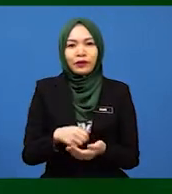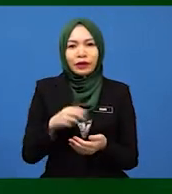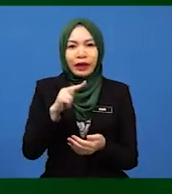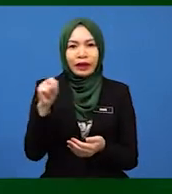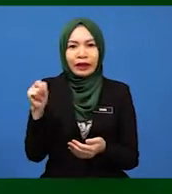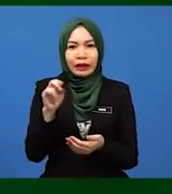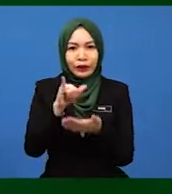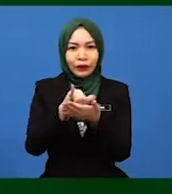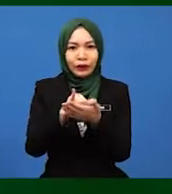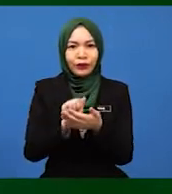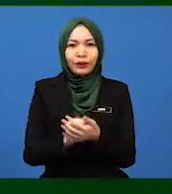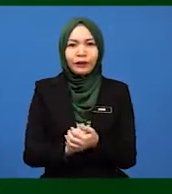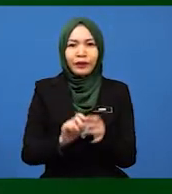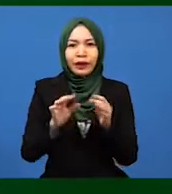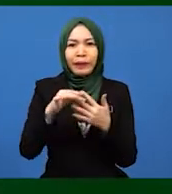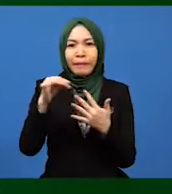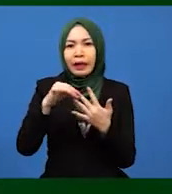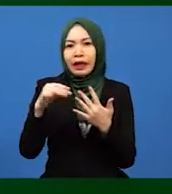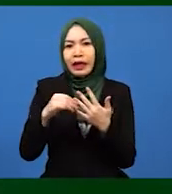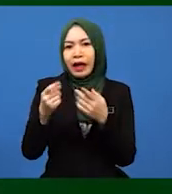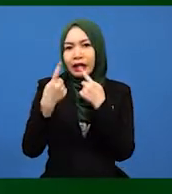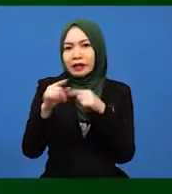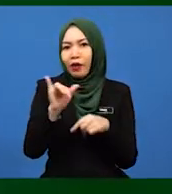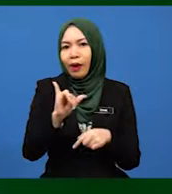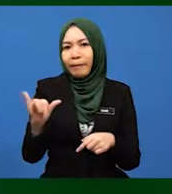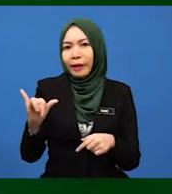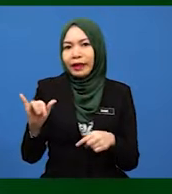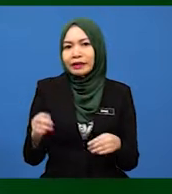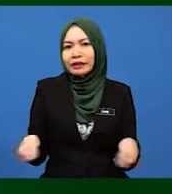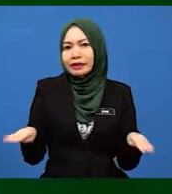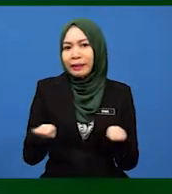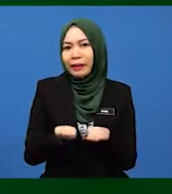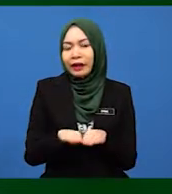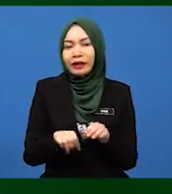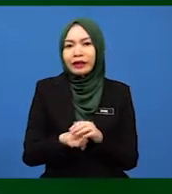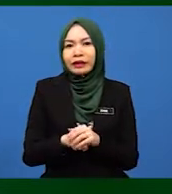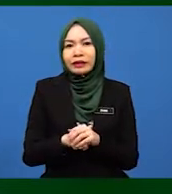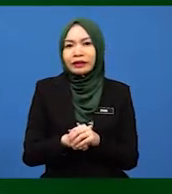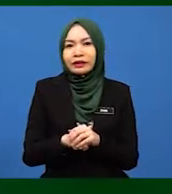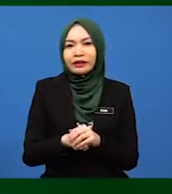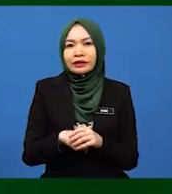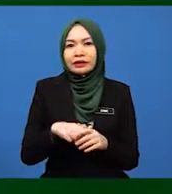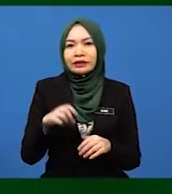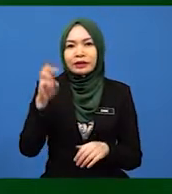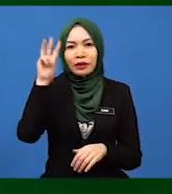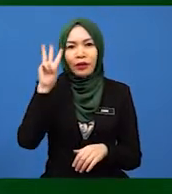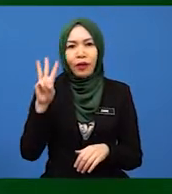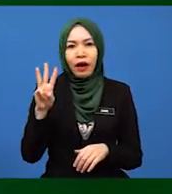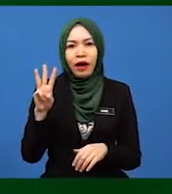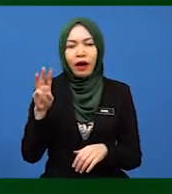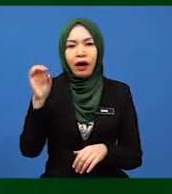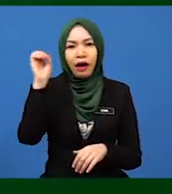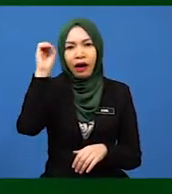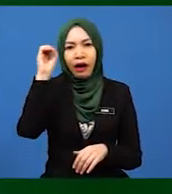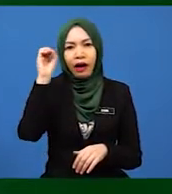Pilihan jawapannya adalah seperti wah, eh,